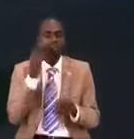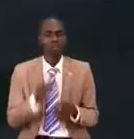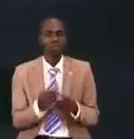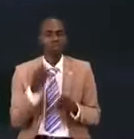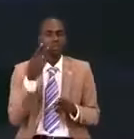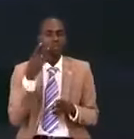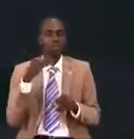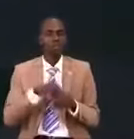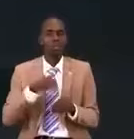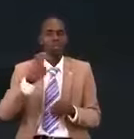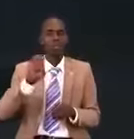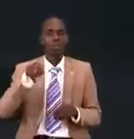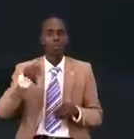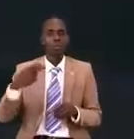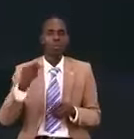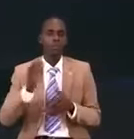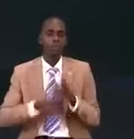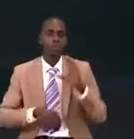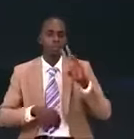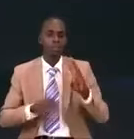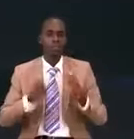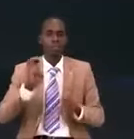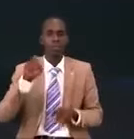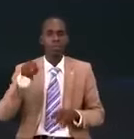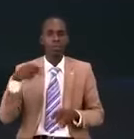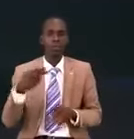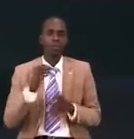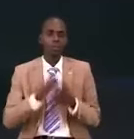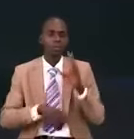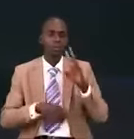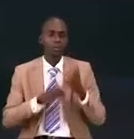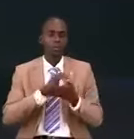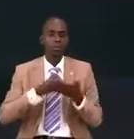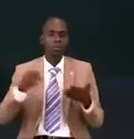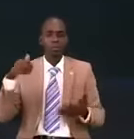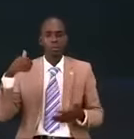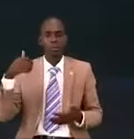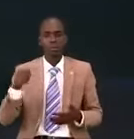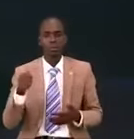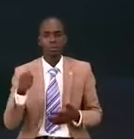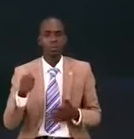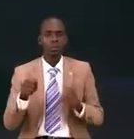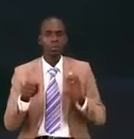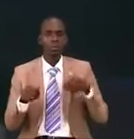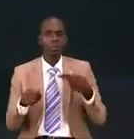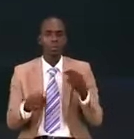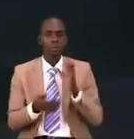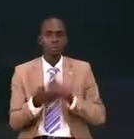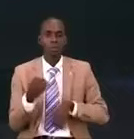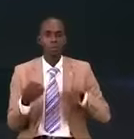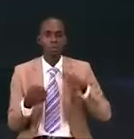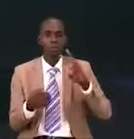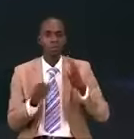Ephésiens 6 verset 10 et 10